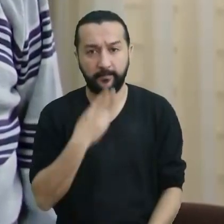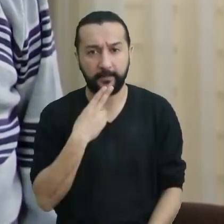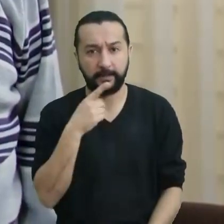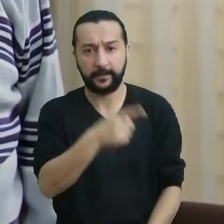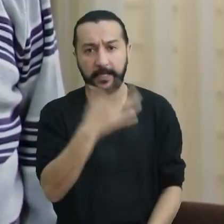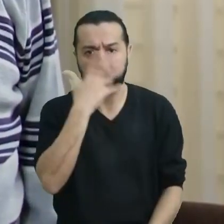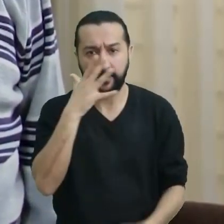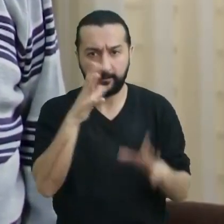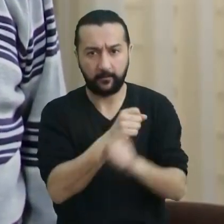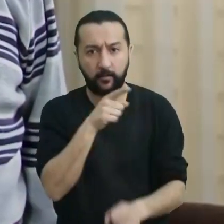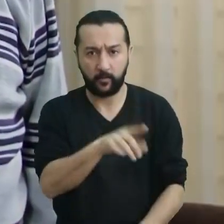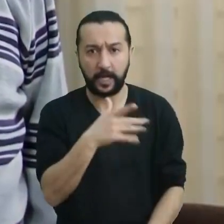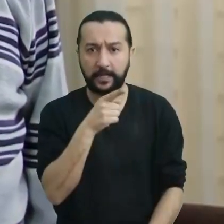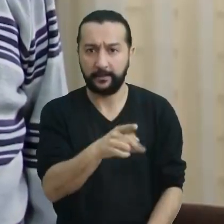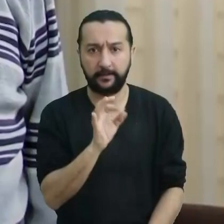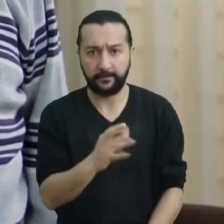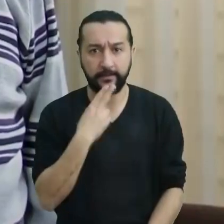o karaltı o herhalde